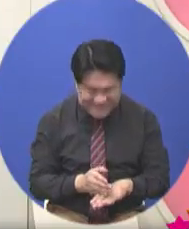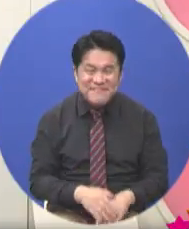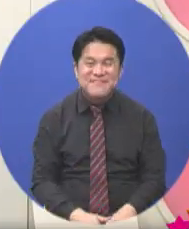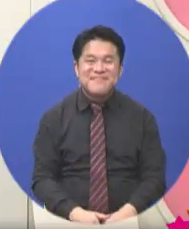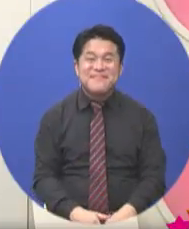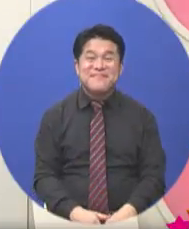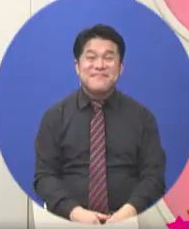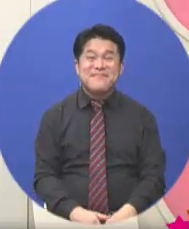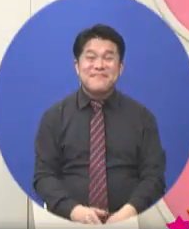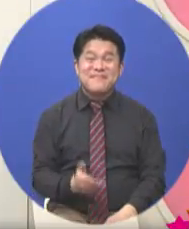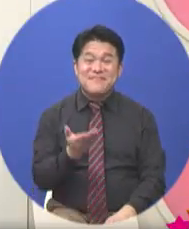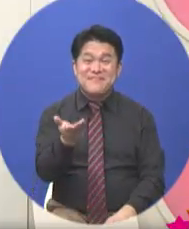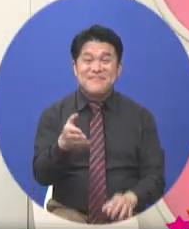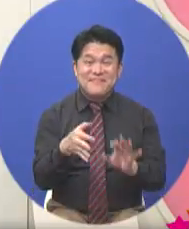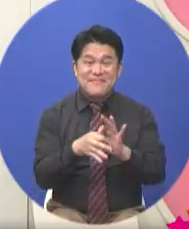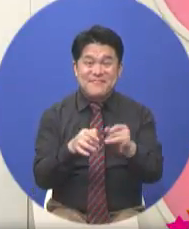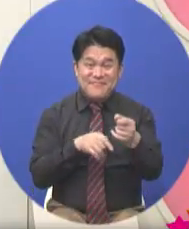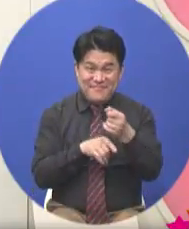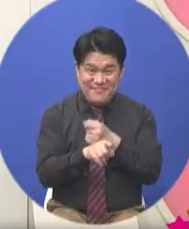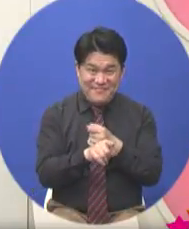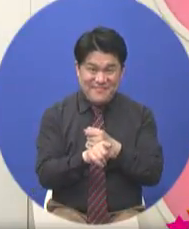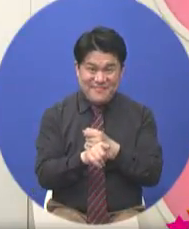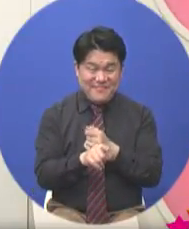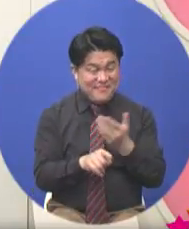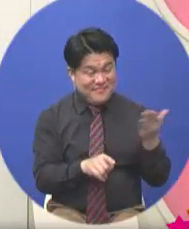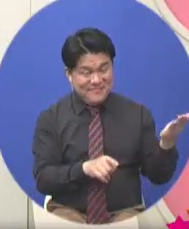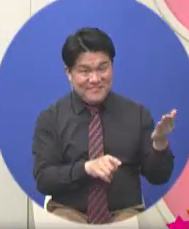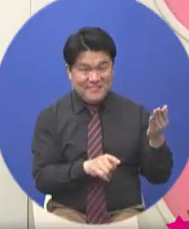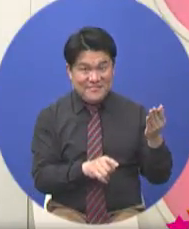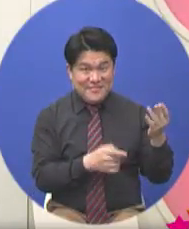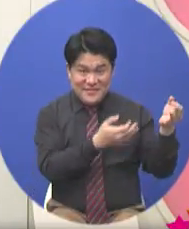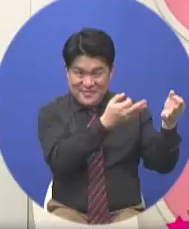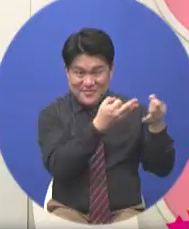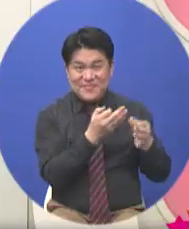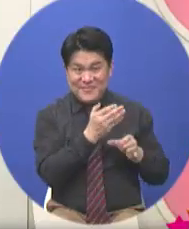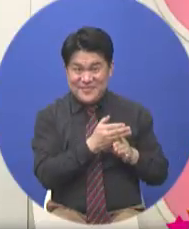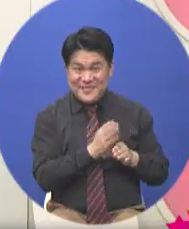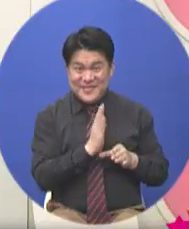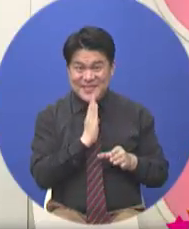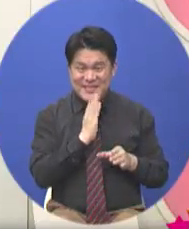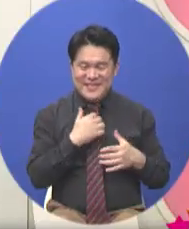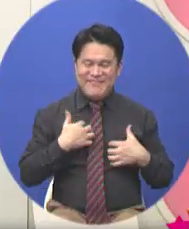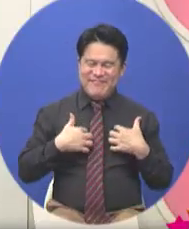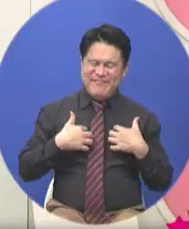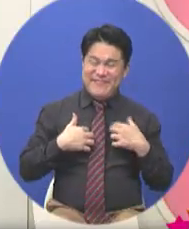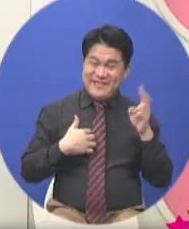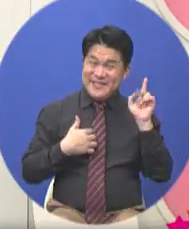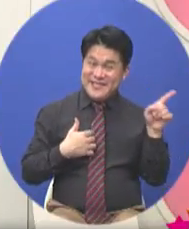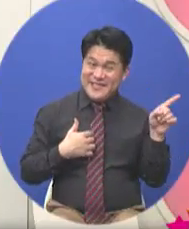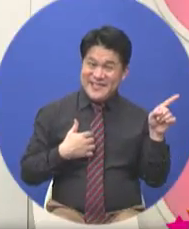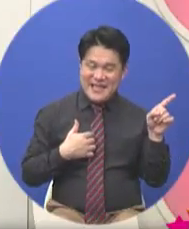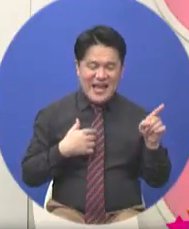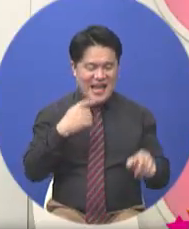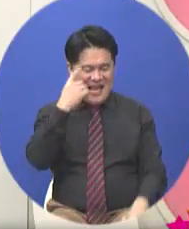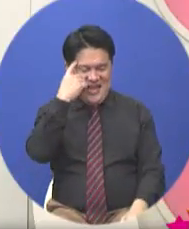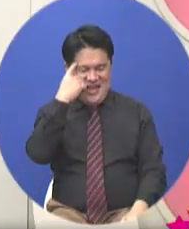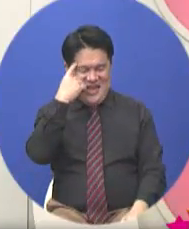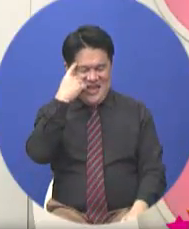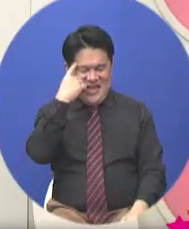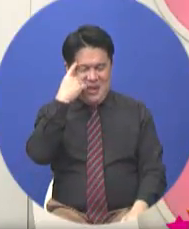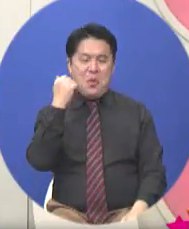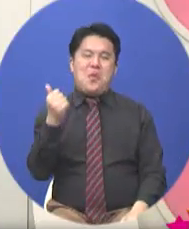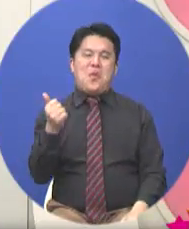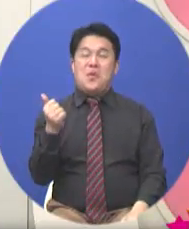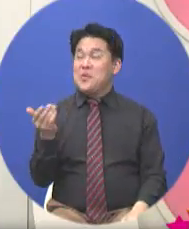오늘 당신의 의미 어르신이 네. 지켜보면서 흐뭇해하실 모습을 상상해